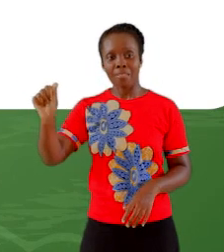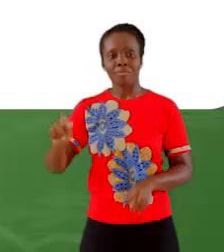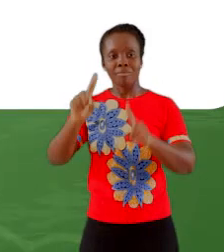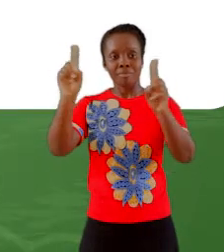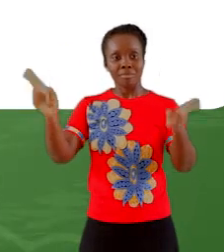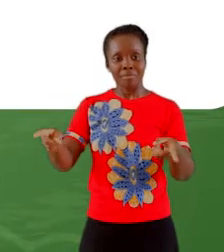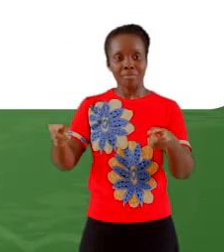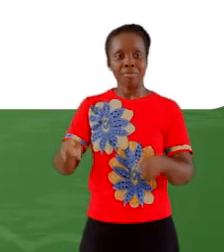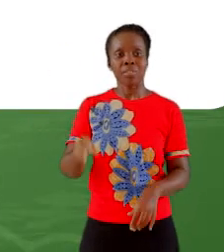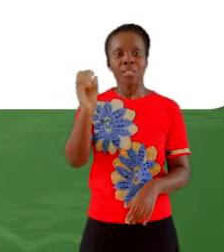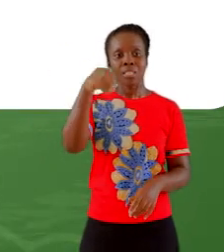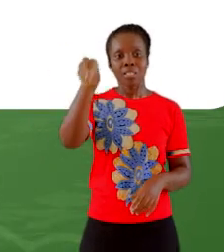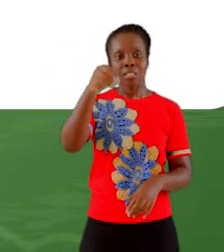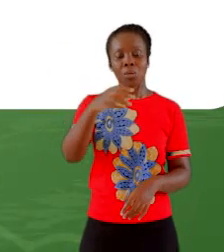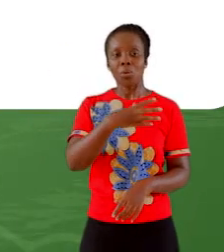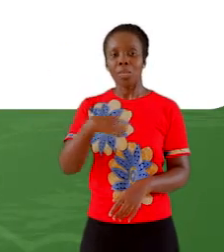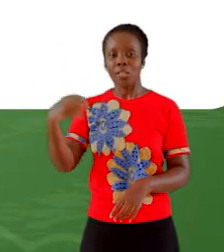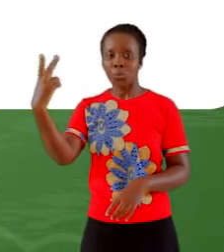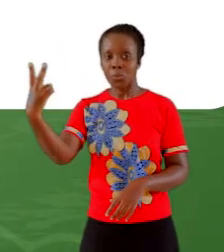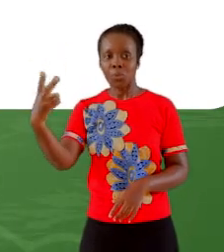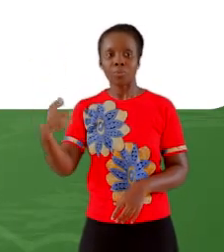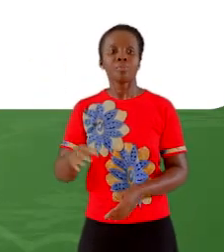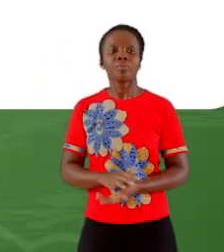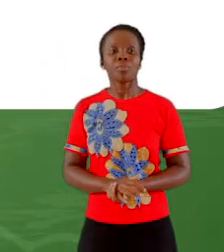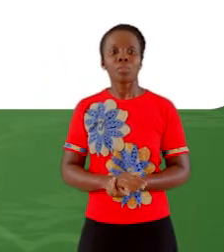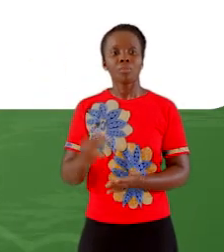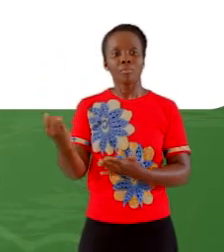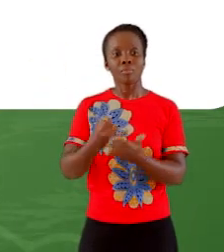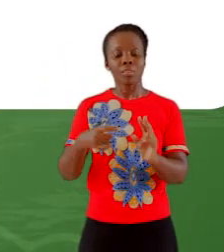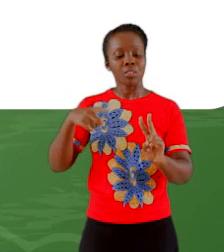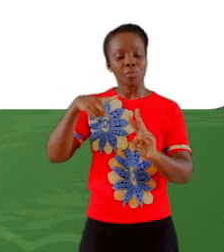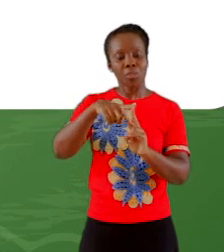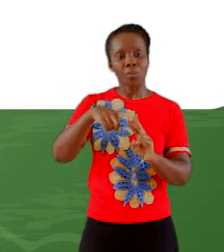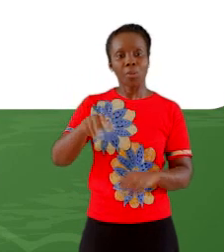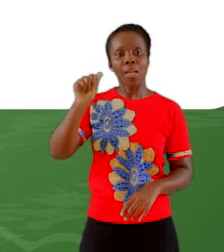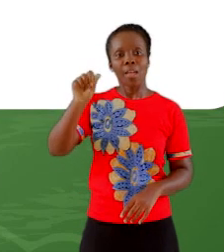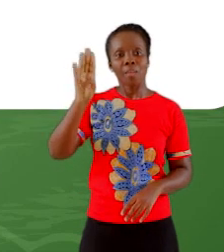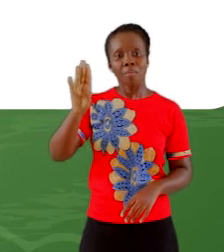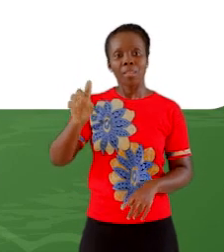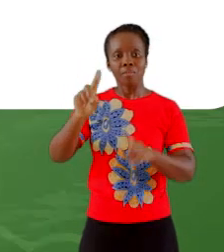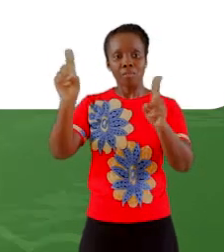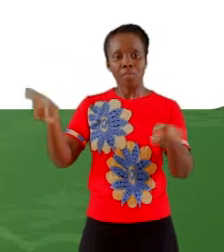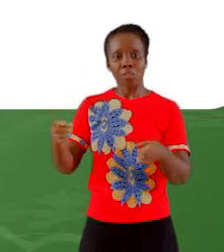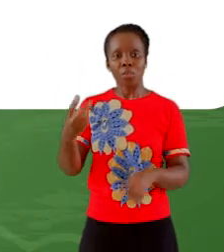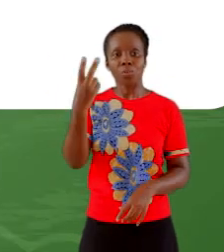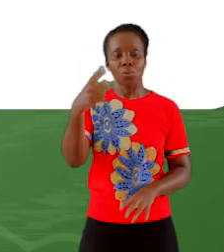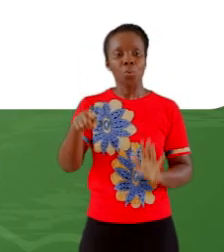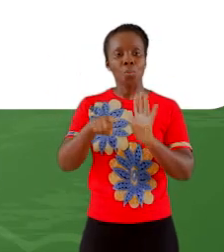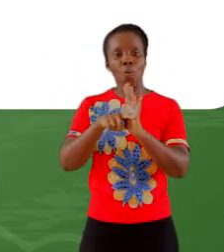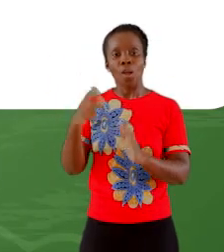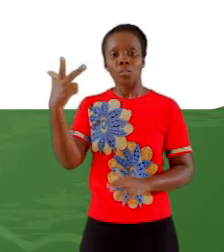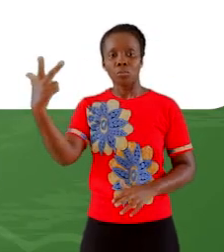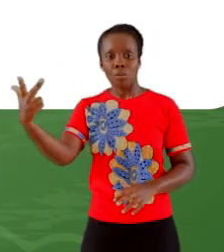de coordonnées 0, 2. Construit le vecteur AB de coordonnées 2, moins